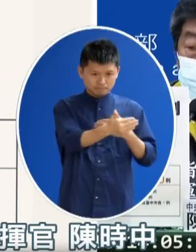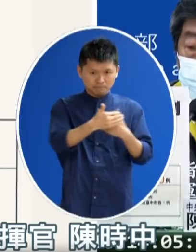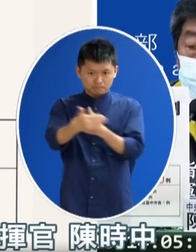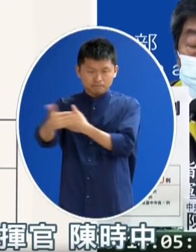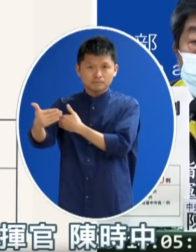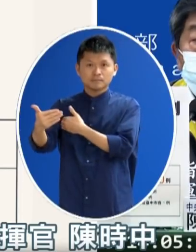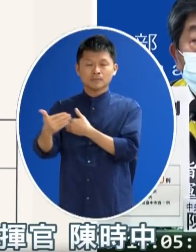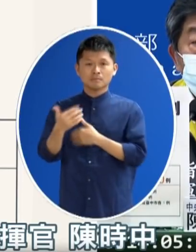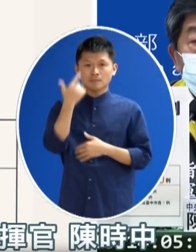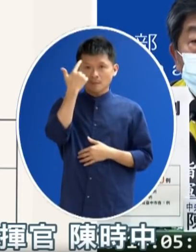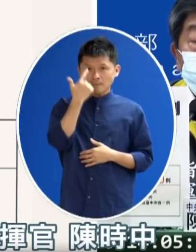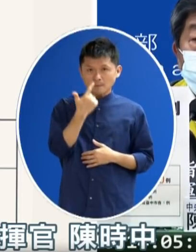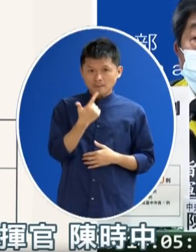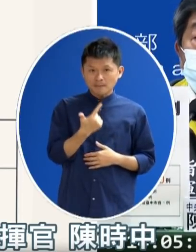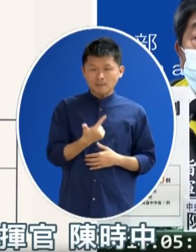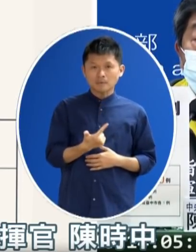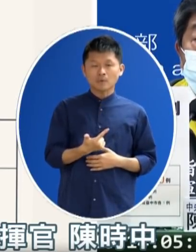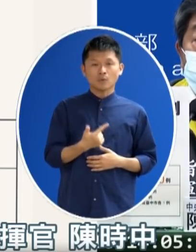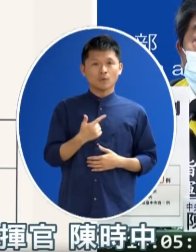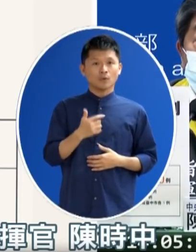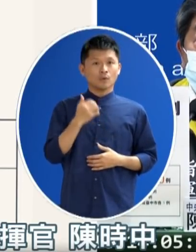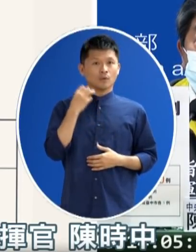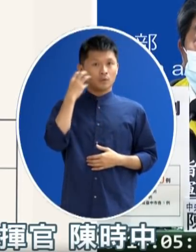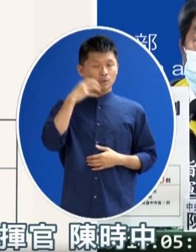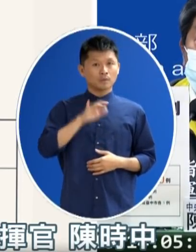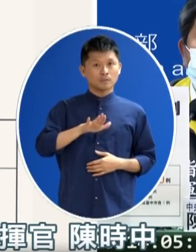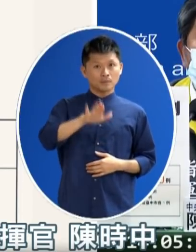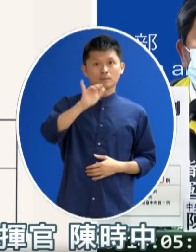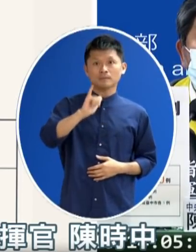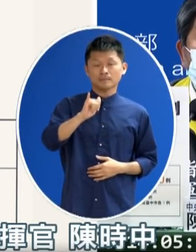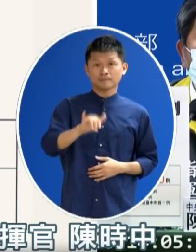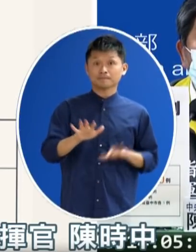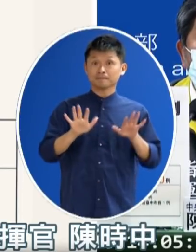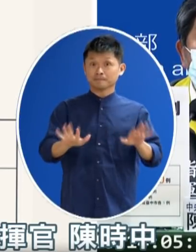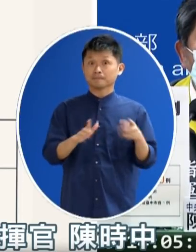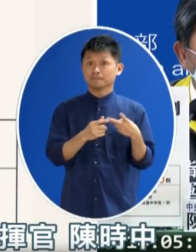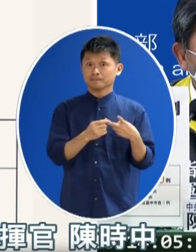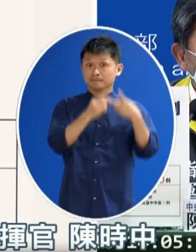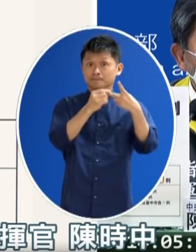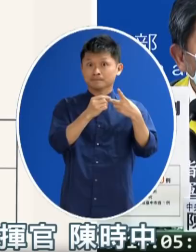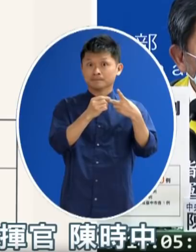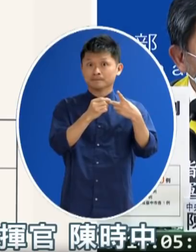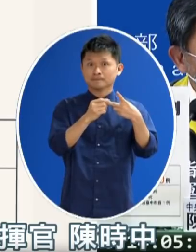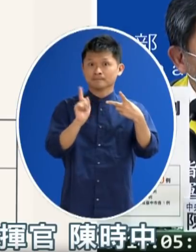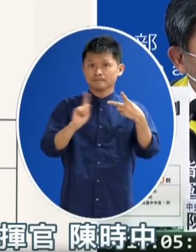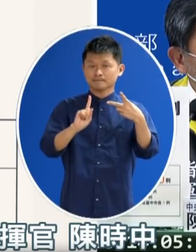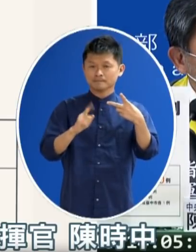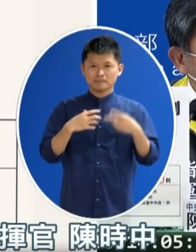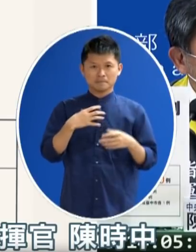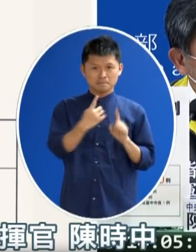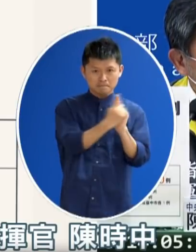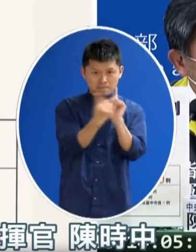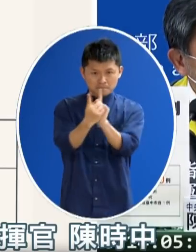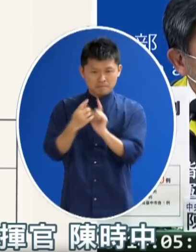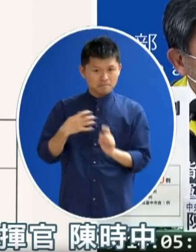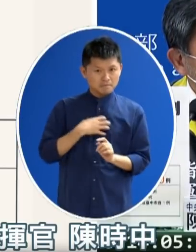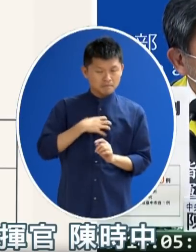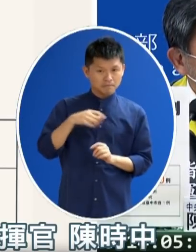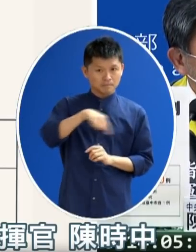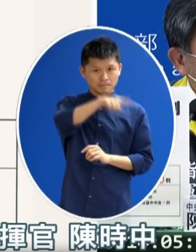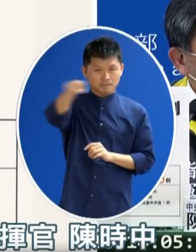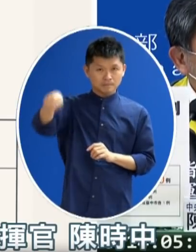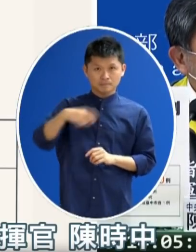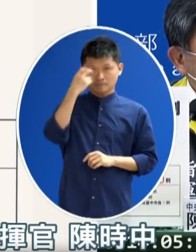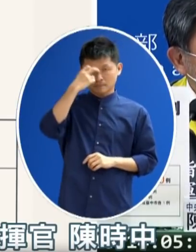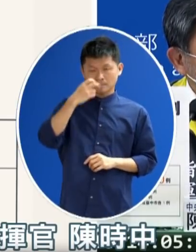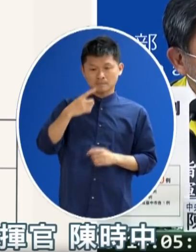看起来渐渐可以看到效果。那这两天在做第二次的哈，把他这个风险人员再把他裁剪，那